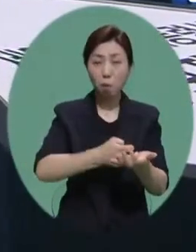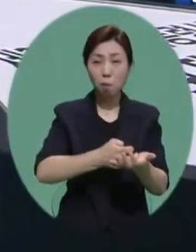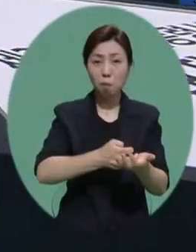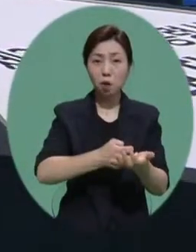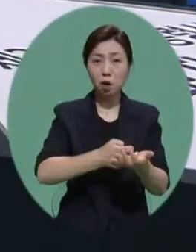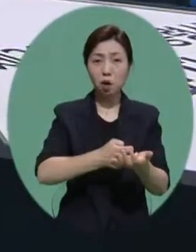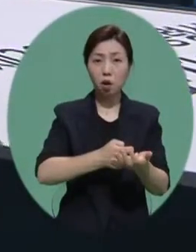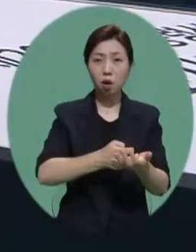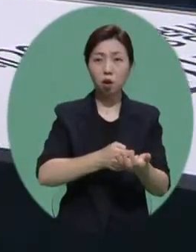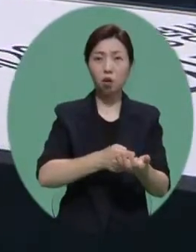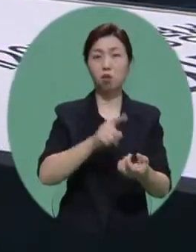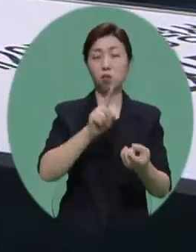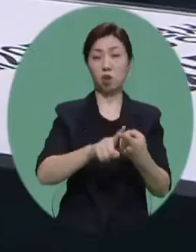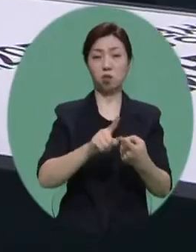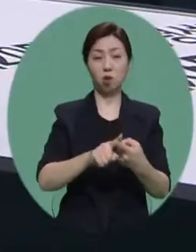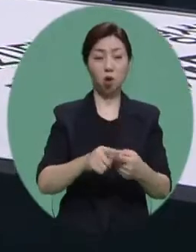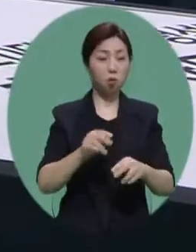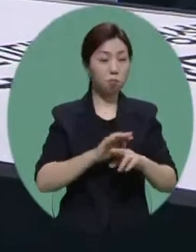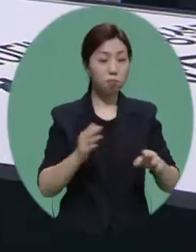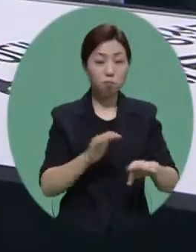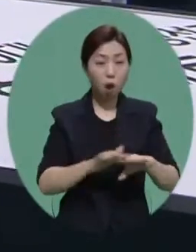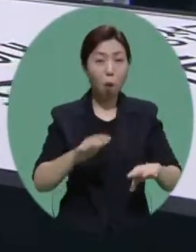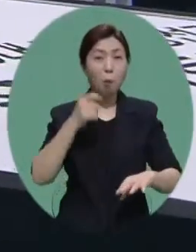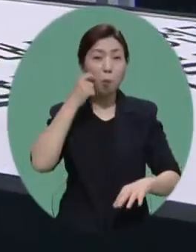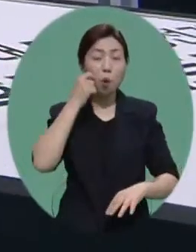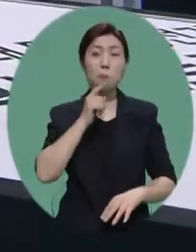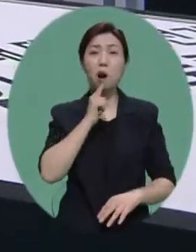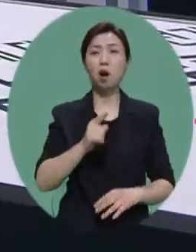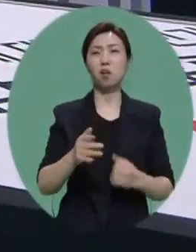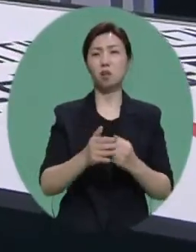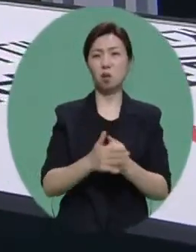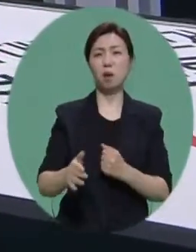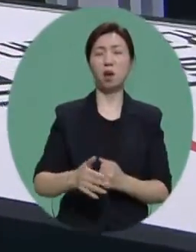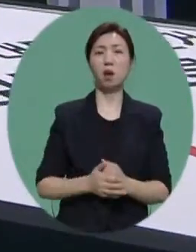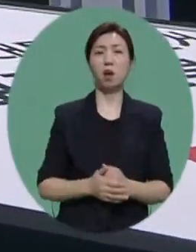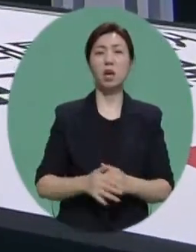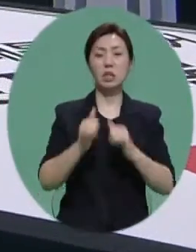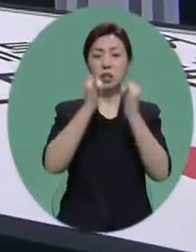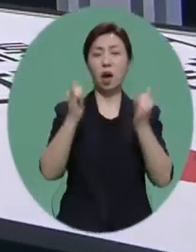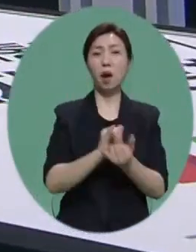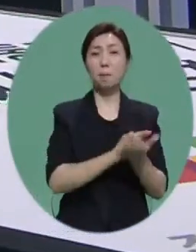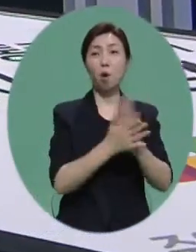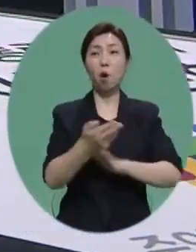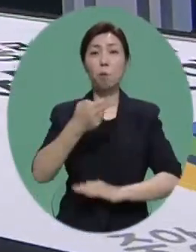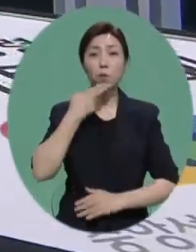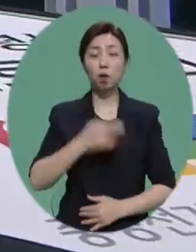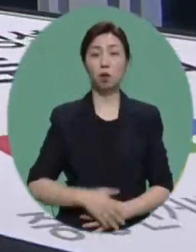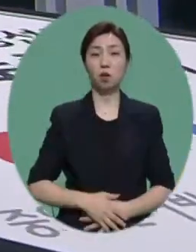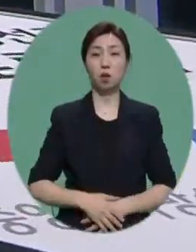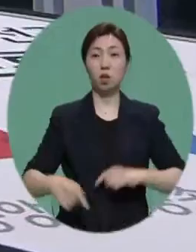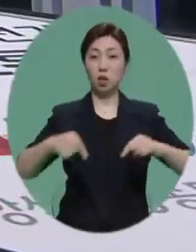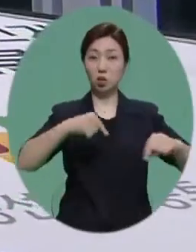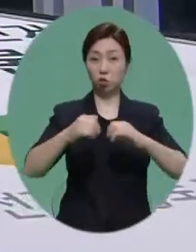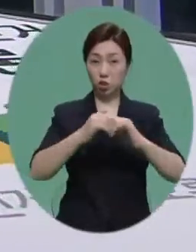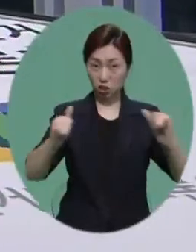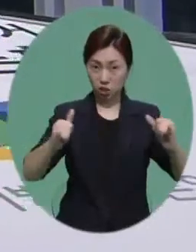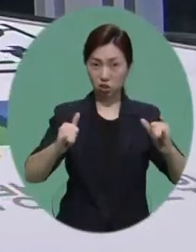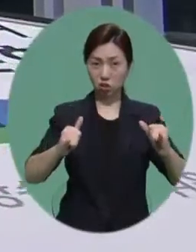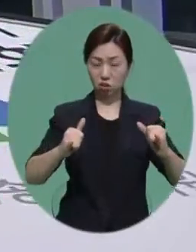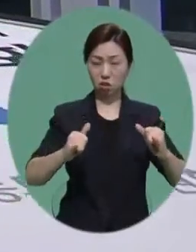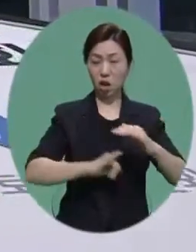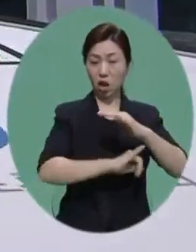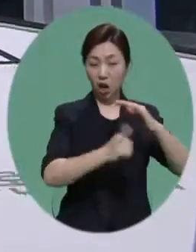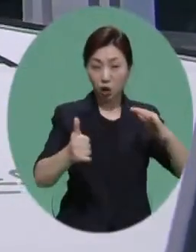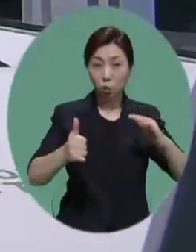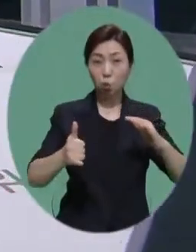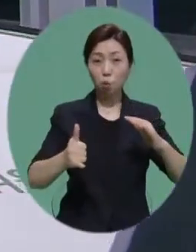계십니까 아 우리 사회가 변하질 않는 겁니다 아 대체로 보면 정치 핸들 가족이나 자식들은